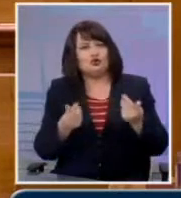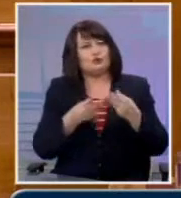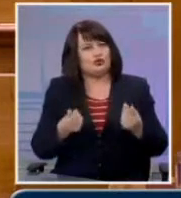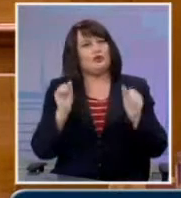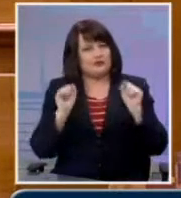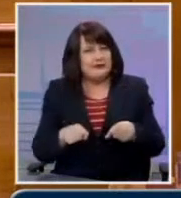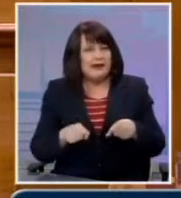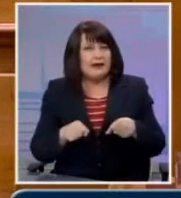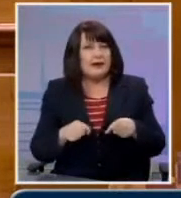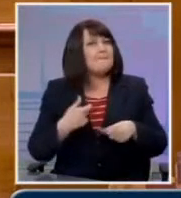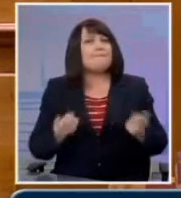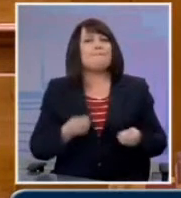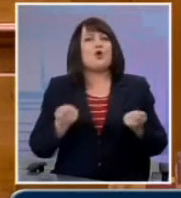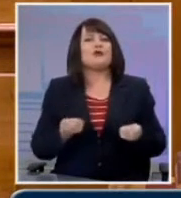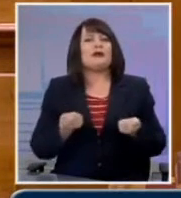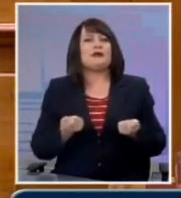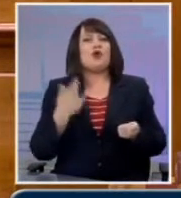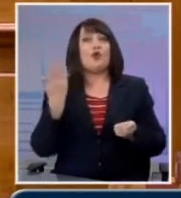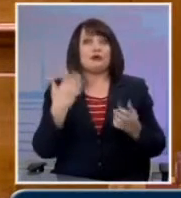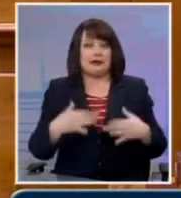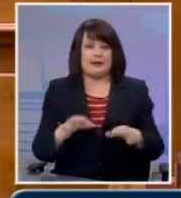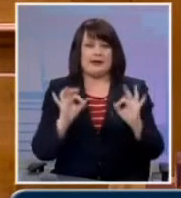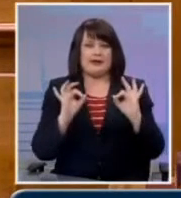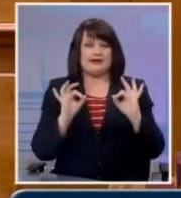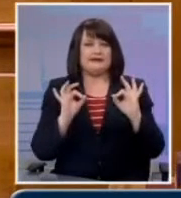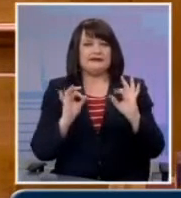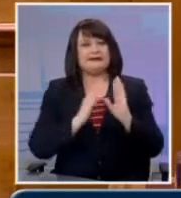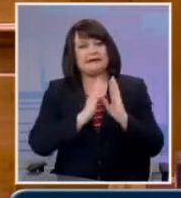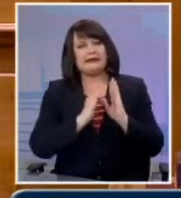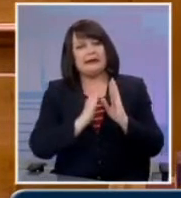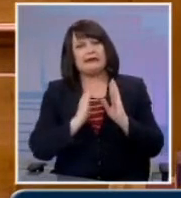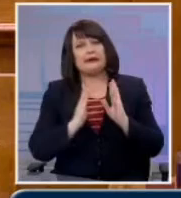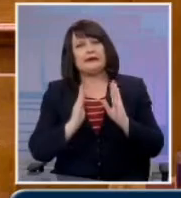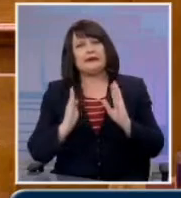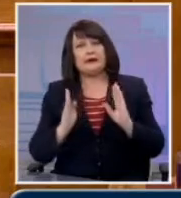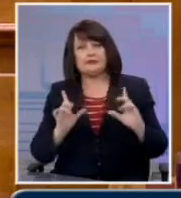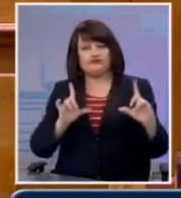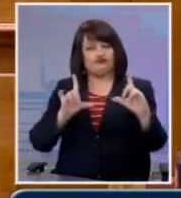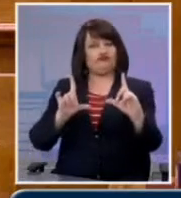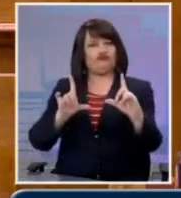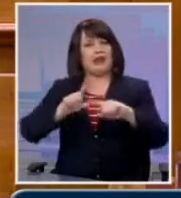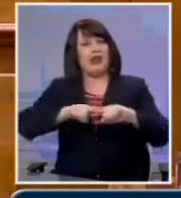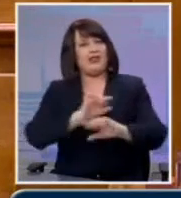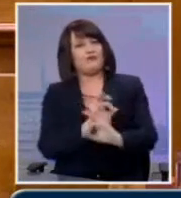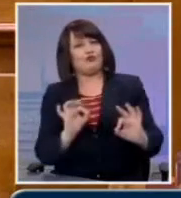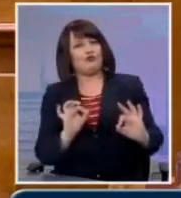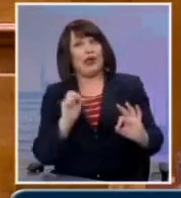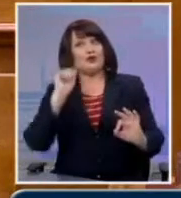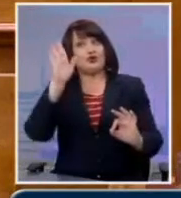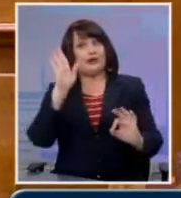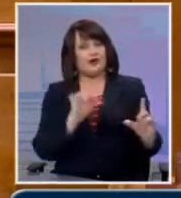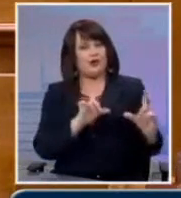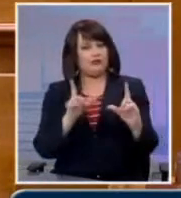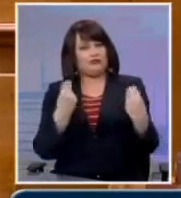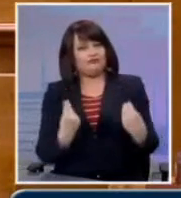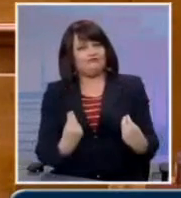συμβεί μόλις αρχίσει να τακτοποιείται καταρχήν η εικόνα της χώρας στο εξωτερικό. Η εικόνα την οποία